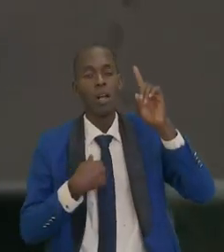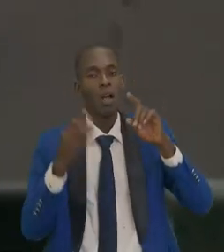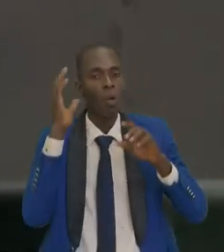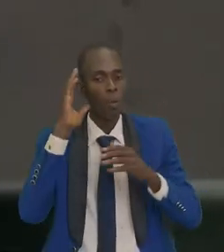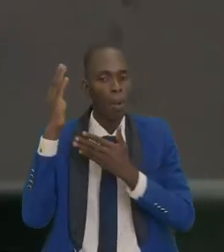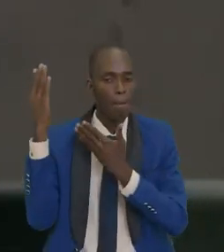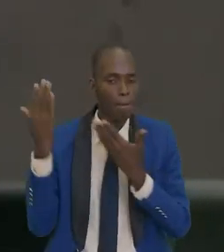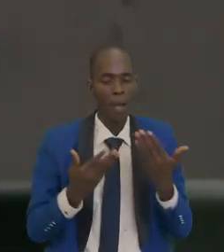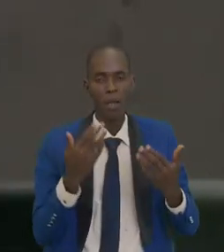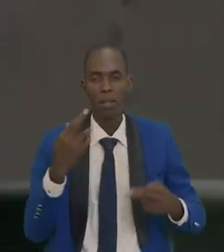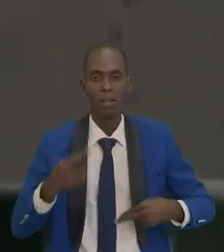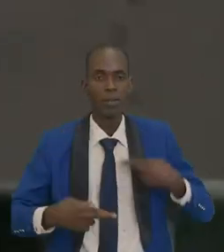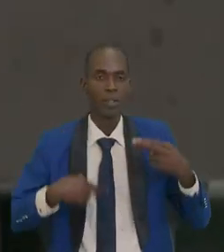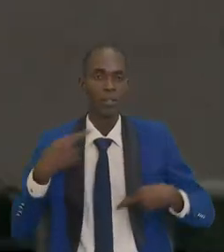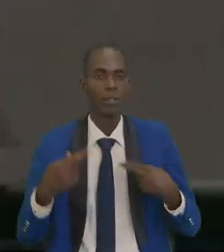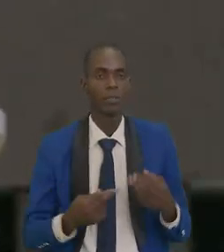j'apporterai les réveils.